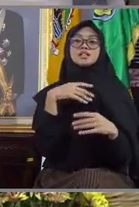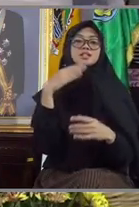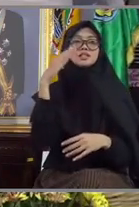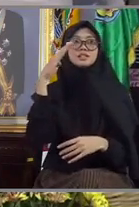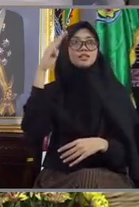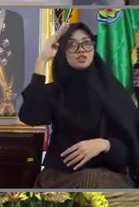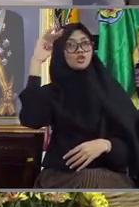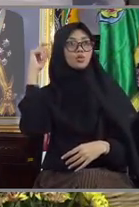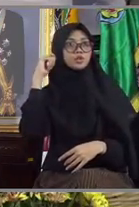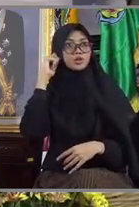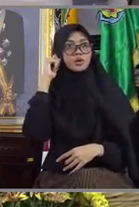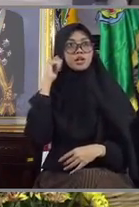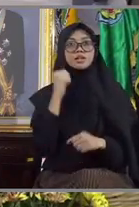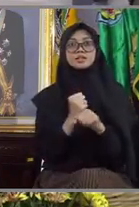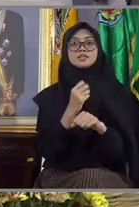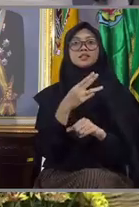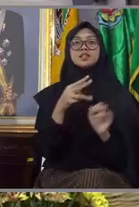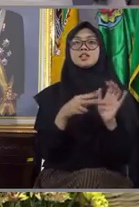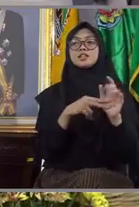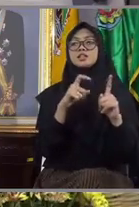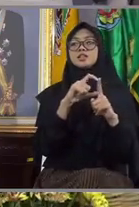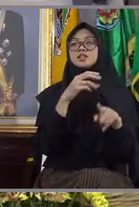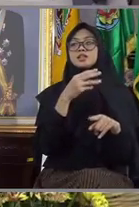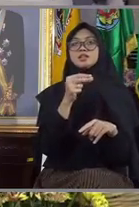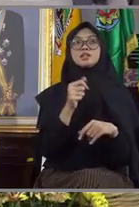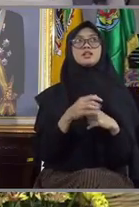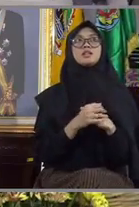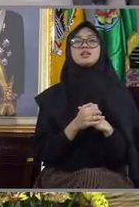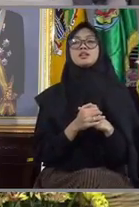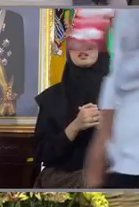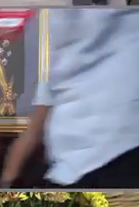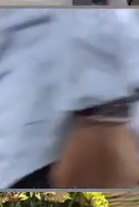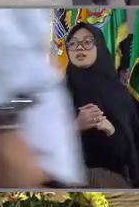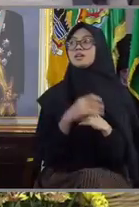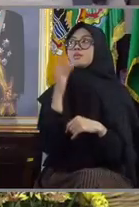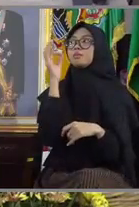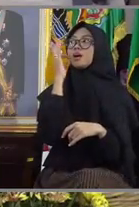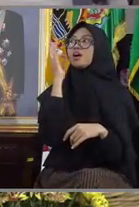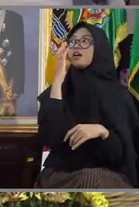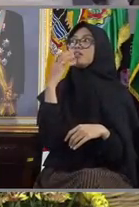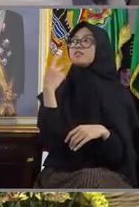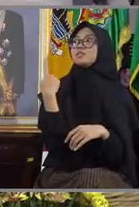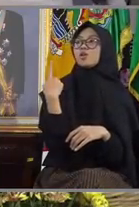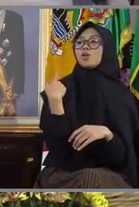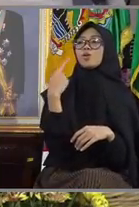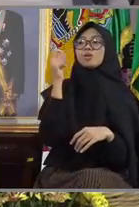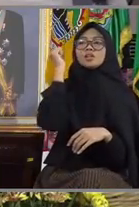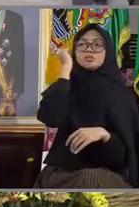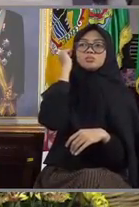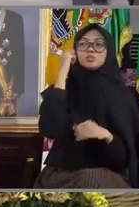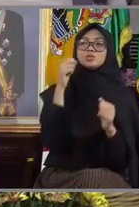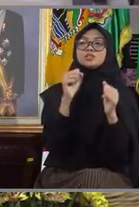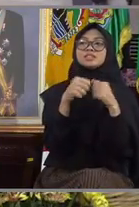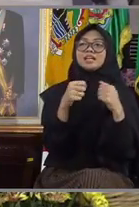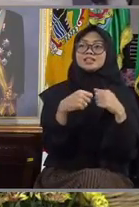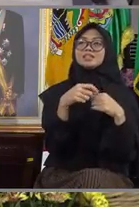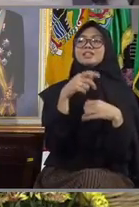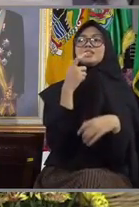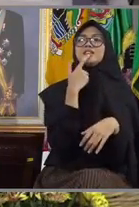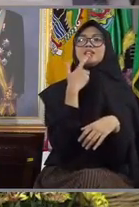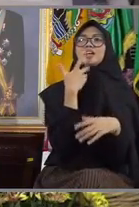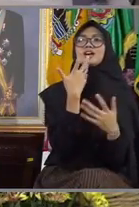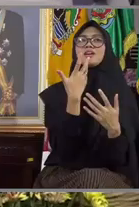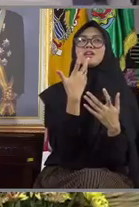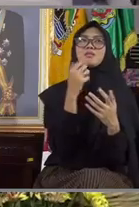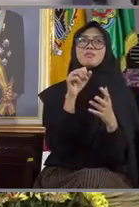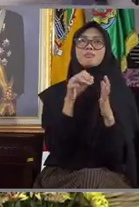kami berada di sini, kami ingin menagih janji, yang saya ibu mohon maaf, supaya permasalahan